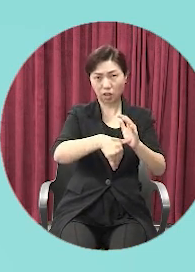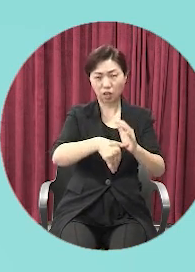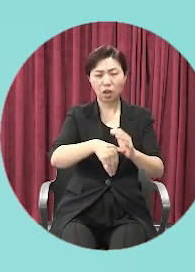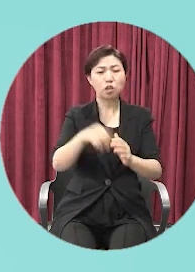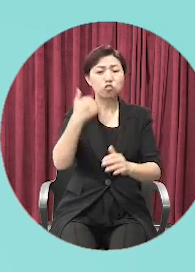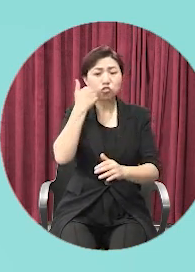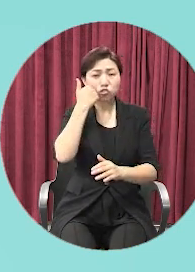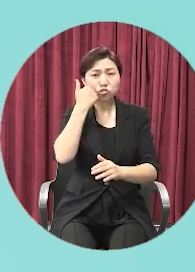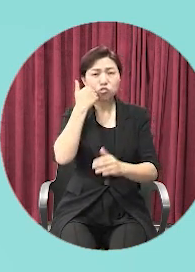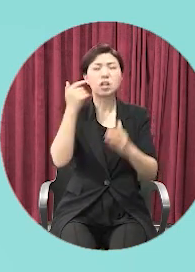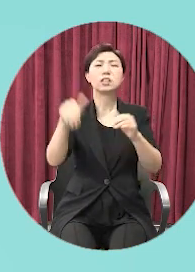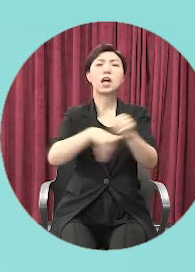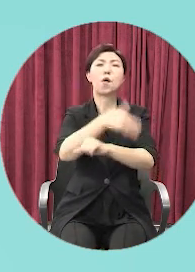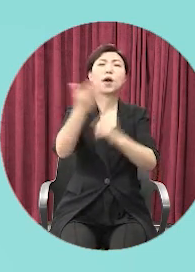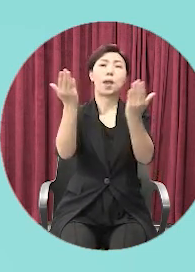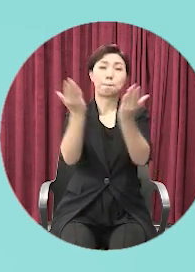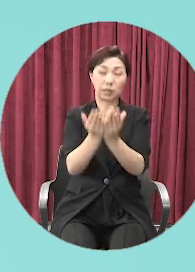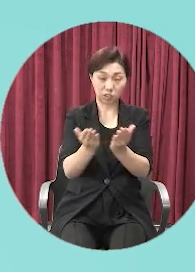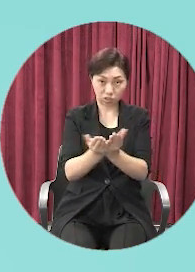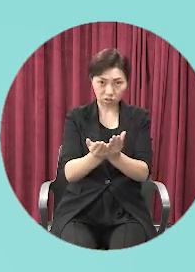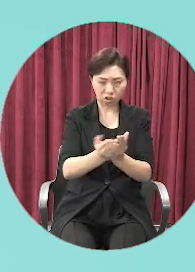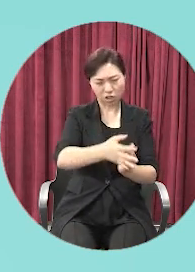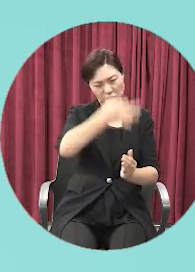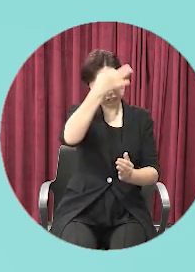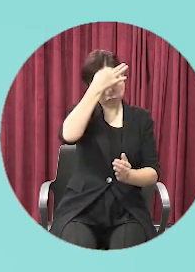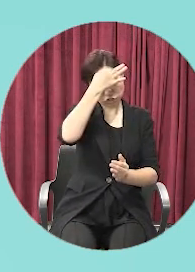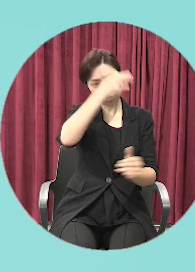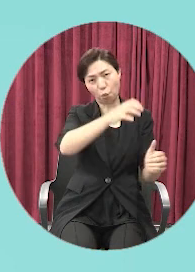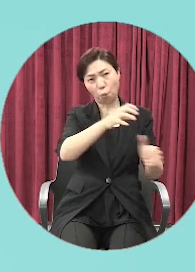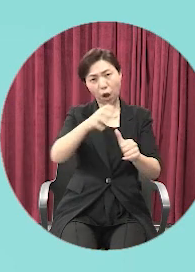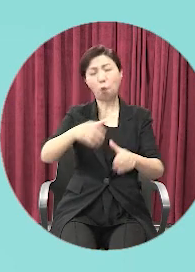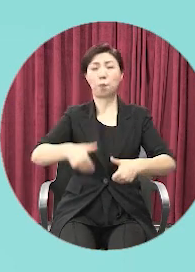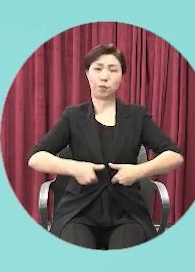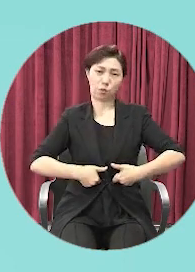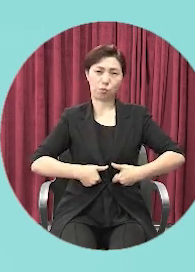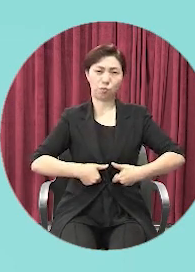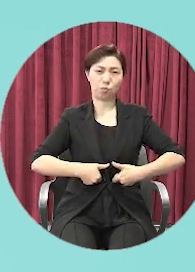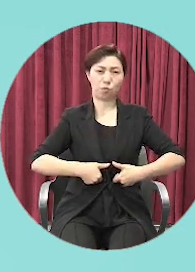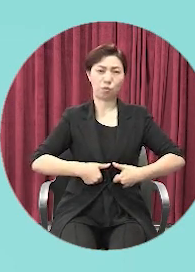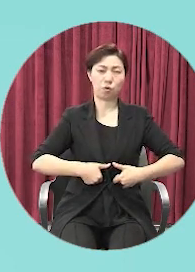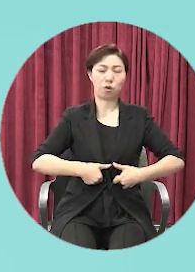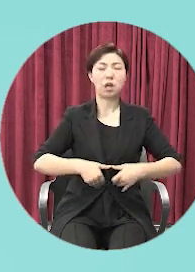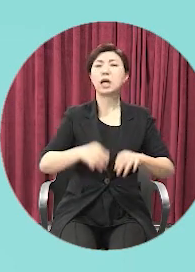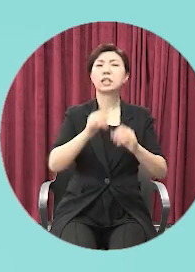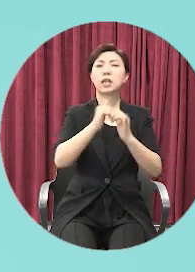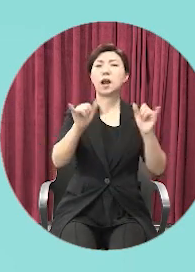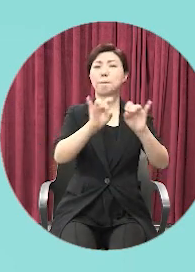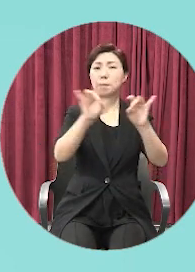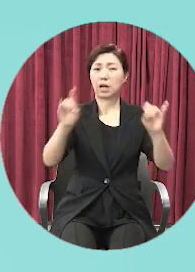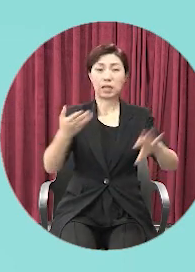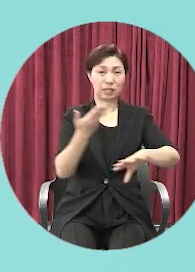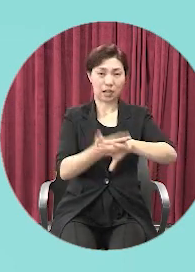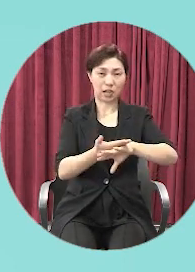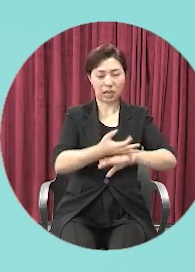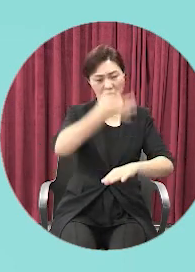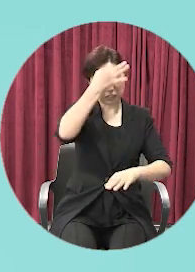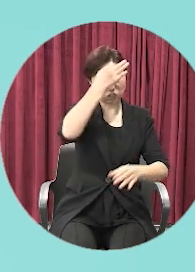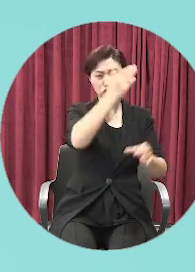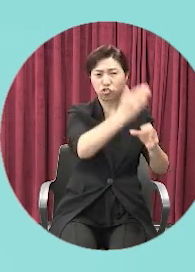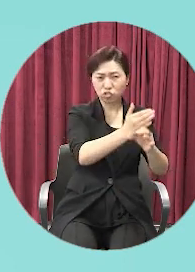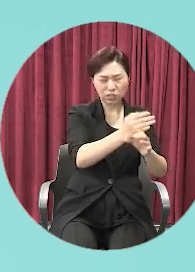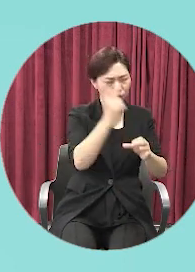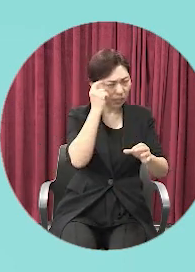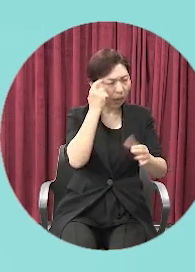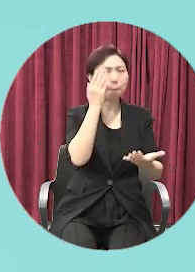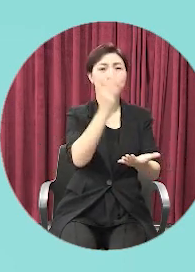부분에서는 그냥 하이테크가 필요한 부분이 있거든요. 문제는 어떤 기술을 중심이 아니라 사람 중심으로